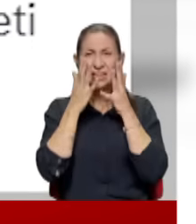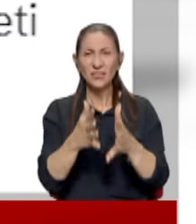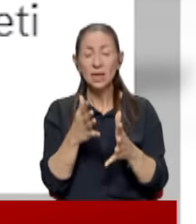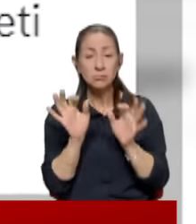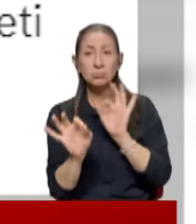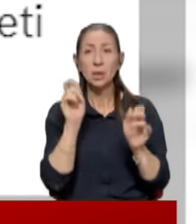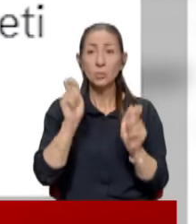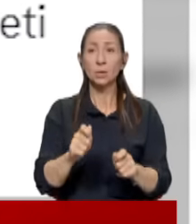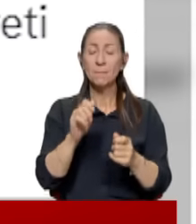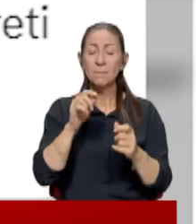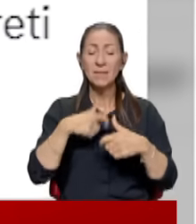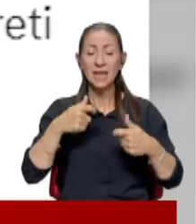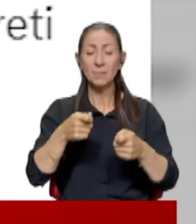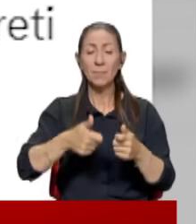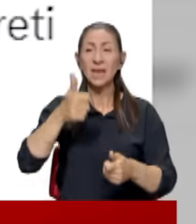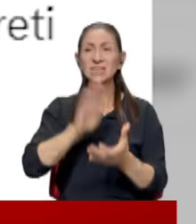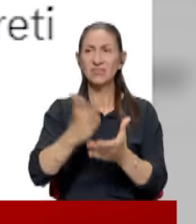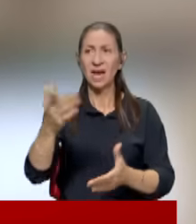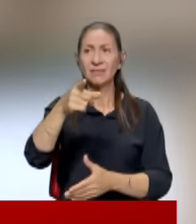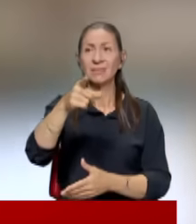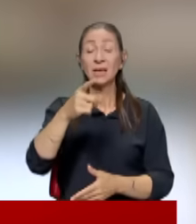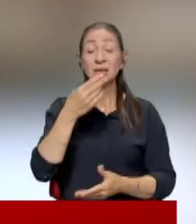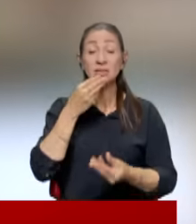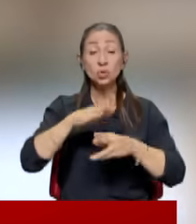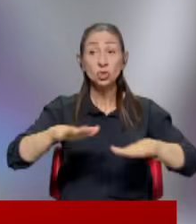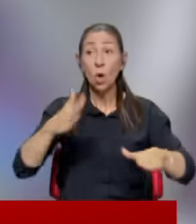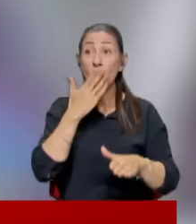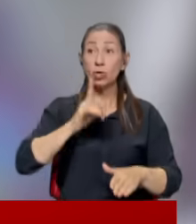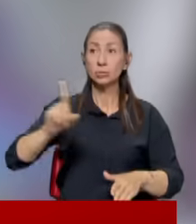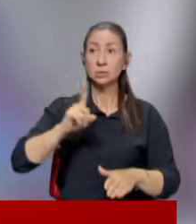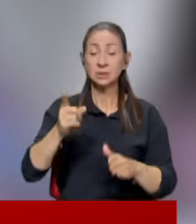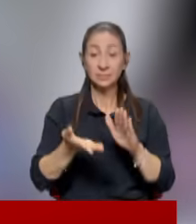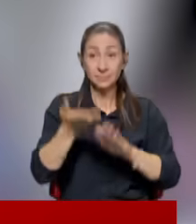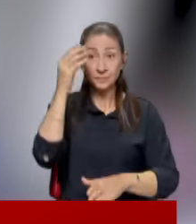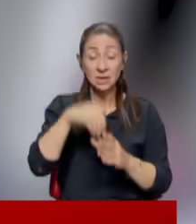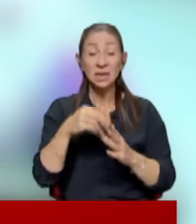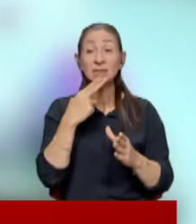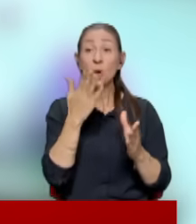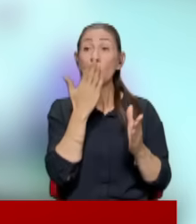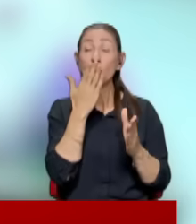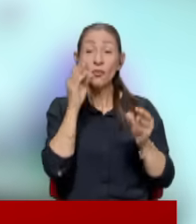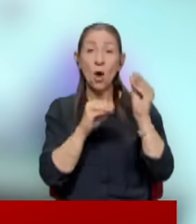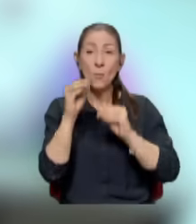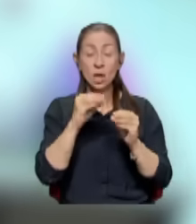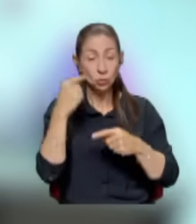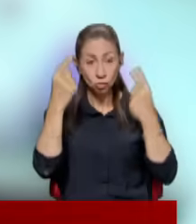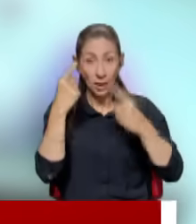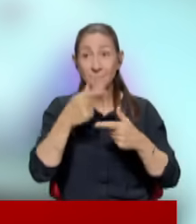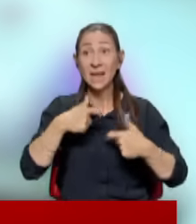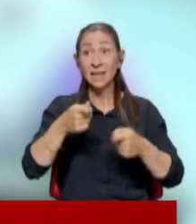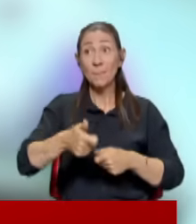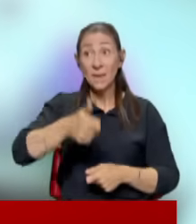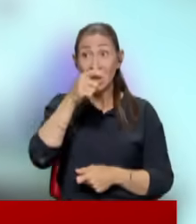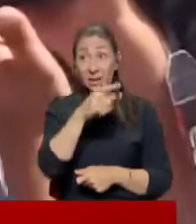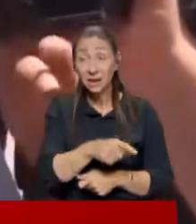nefreti körüklüyorsun? Milli Eğitim Bakanı istifa et. Kız çocuklarının okullaşma oranının artırılması için kız okulları formülünü ortaya atan Milli Eğitim Bakanı